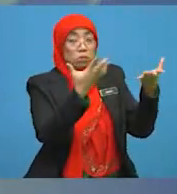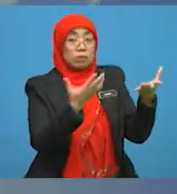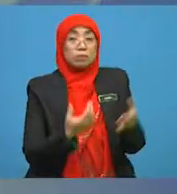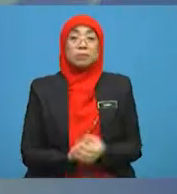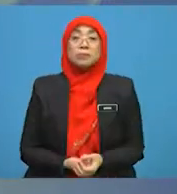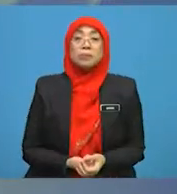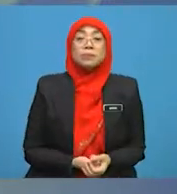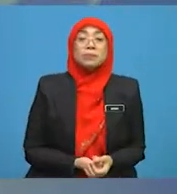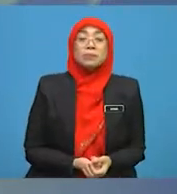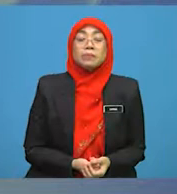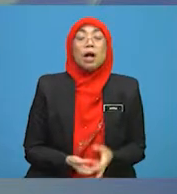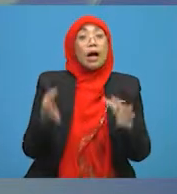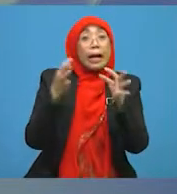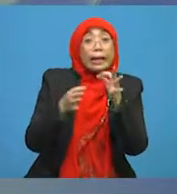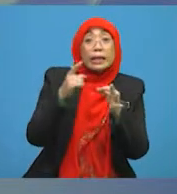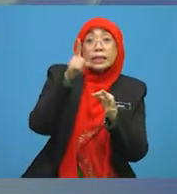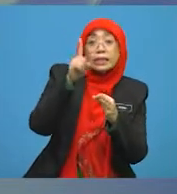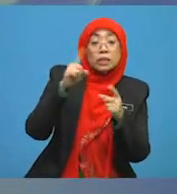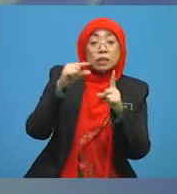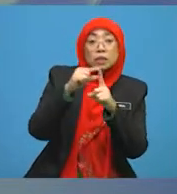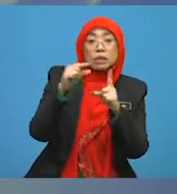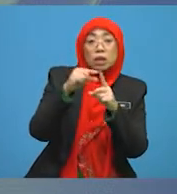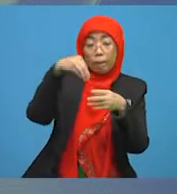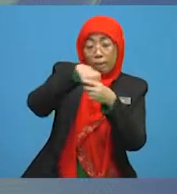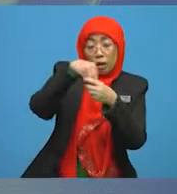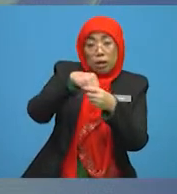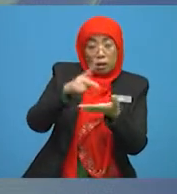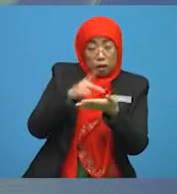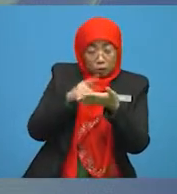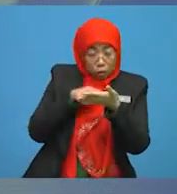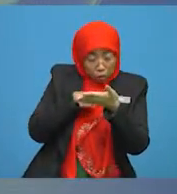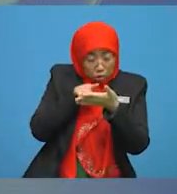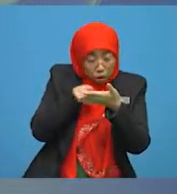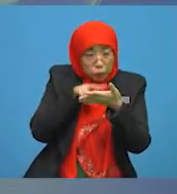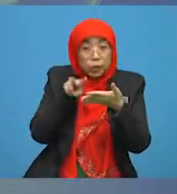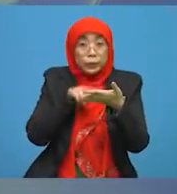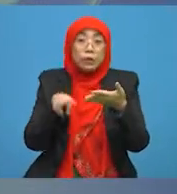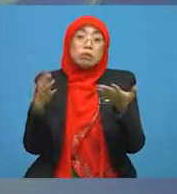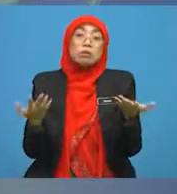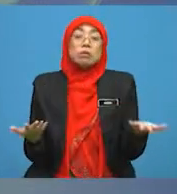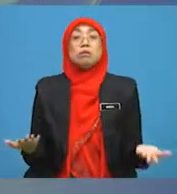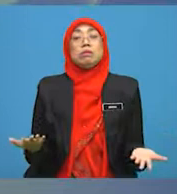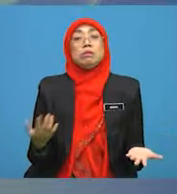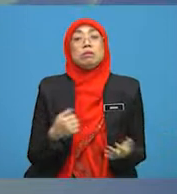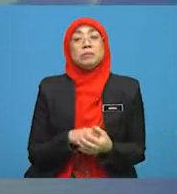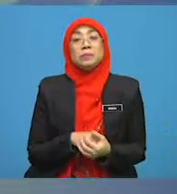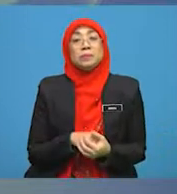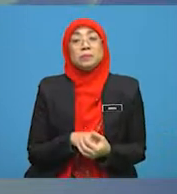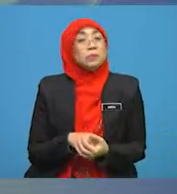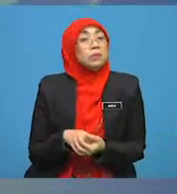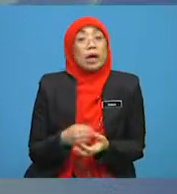susunan kamus, kalau satu kata itu dimasukkan sebagai satu entry dengan